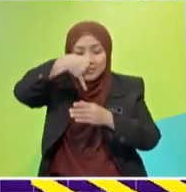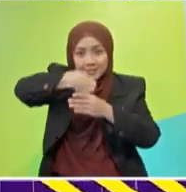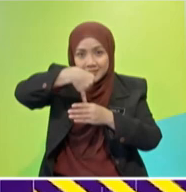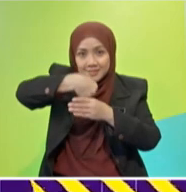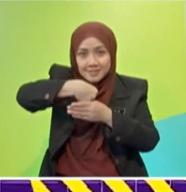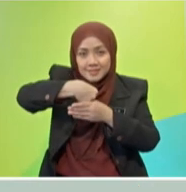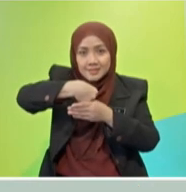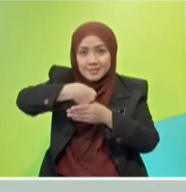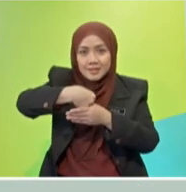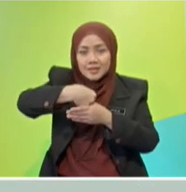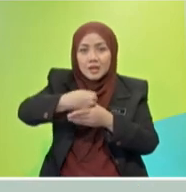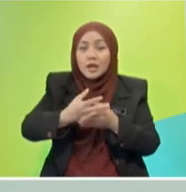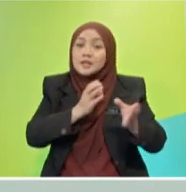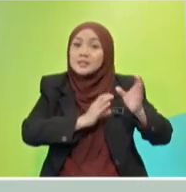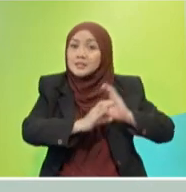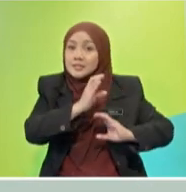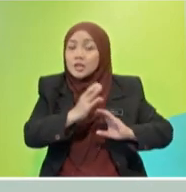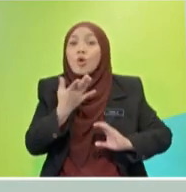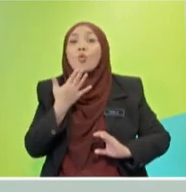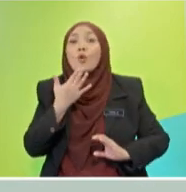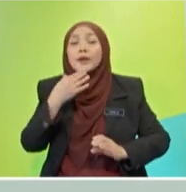tanaman Cici tanamannya